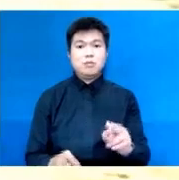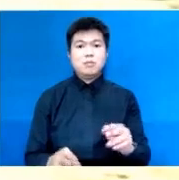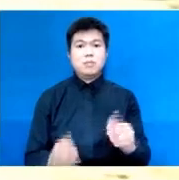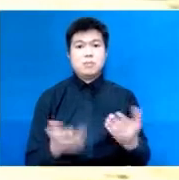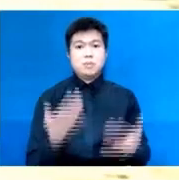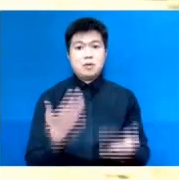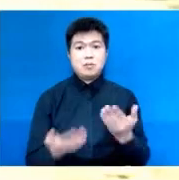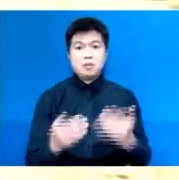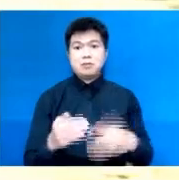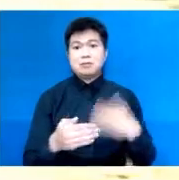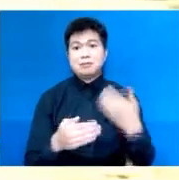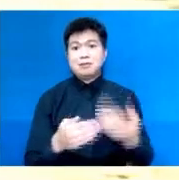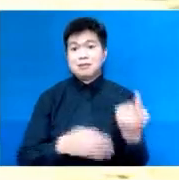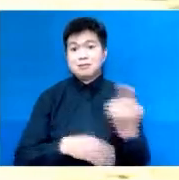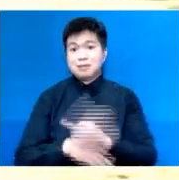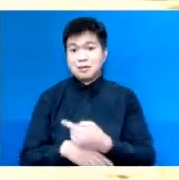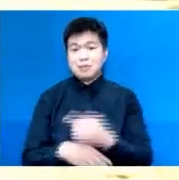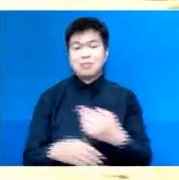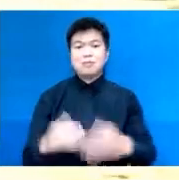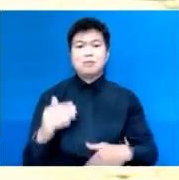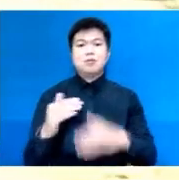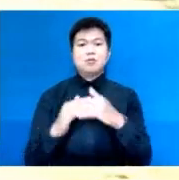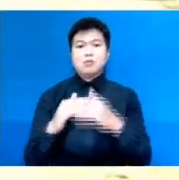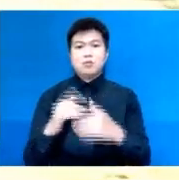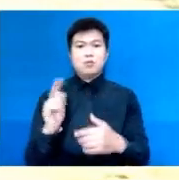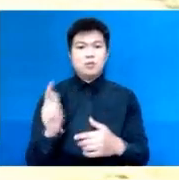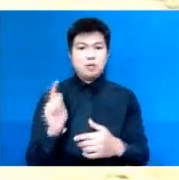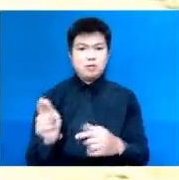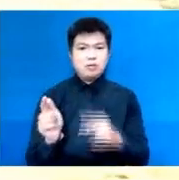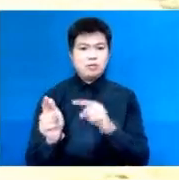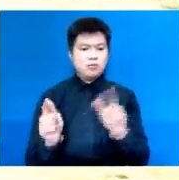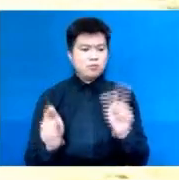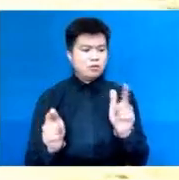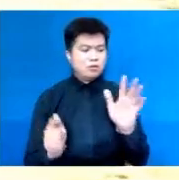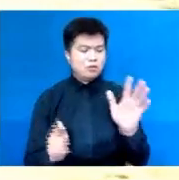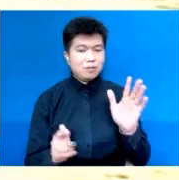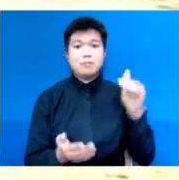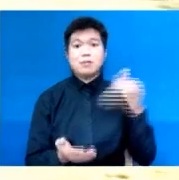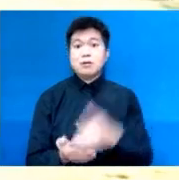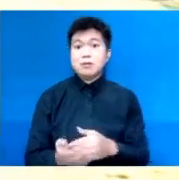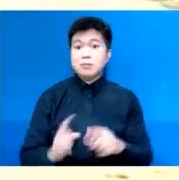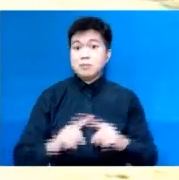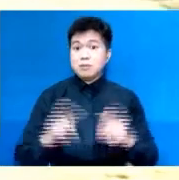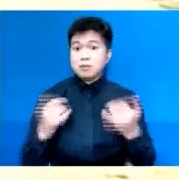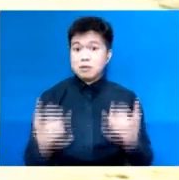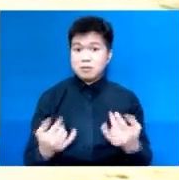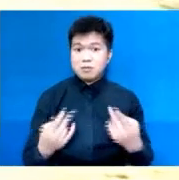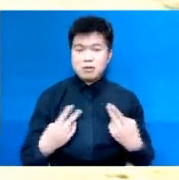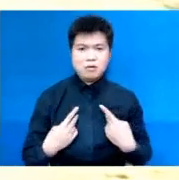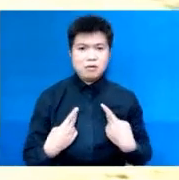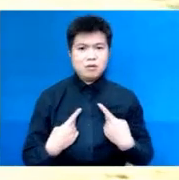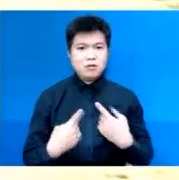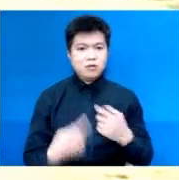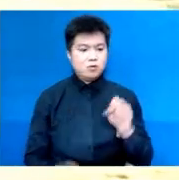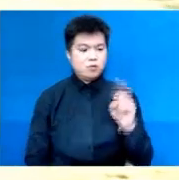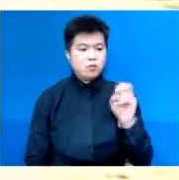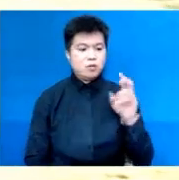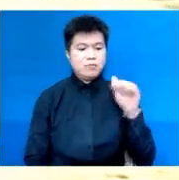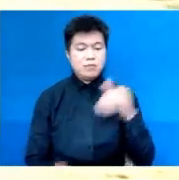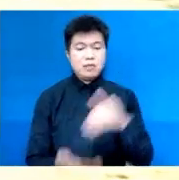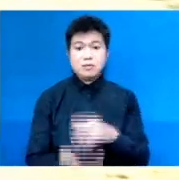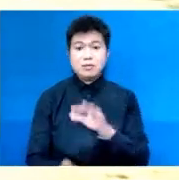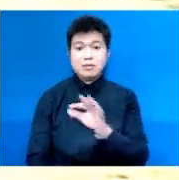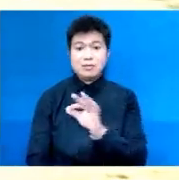ay maitaas ito sa 20 hanggang 25,000. Because to date, meron na tayong nasa 12,900 rooms